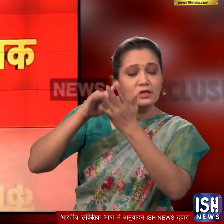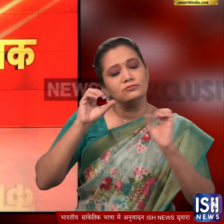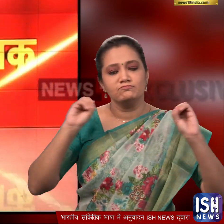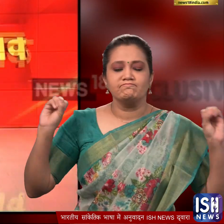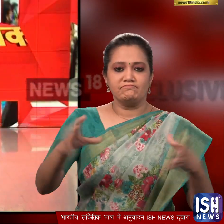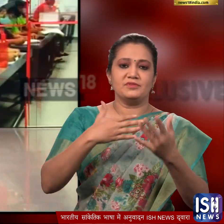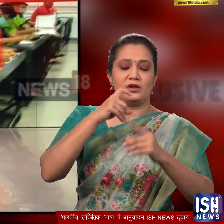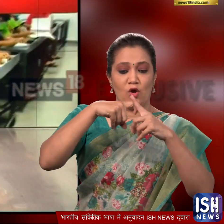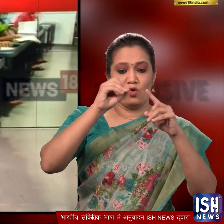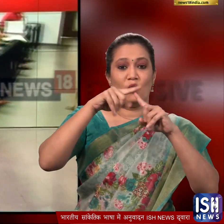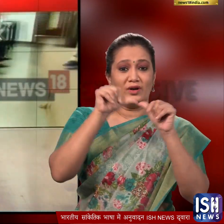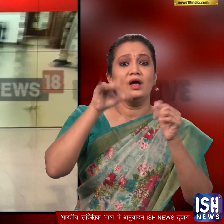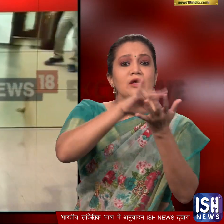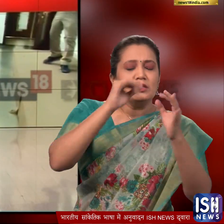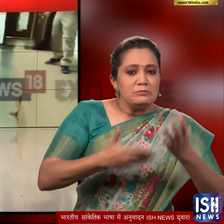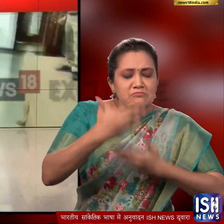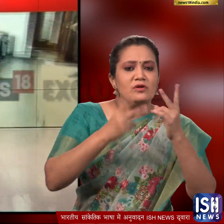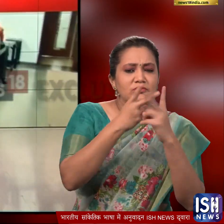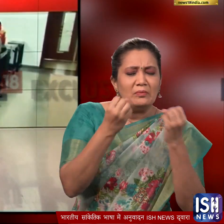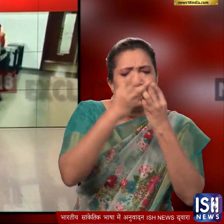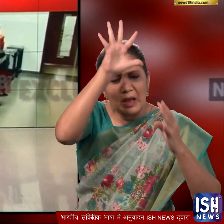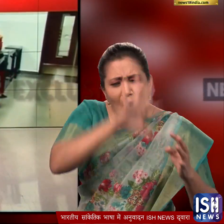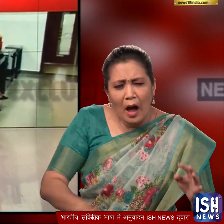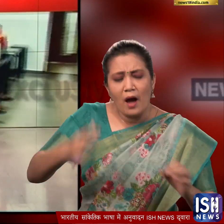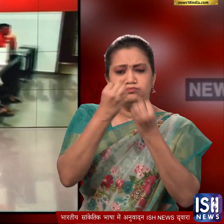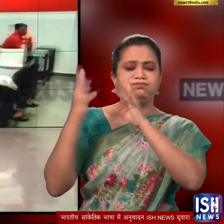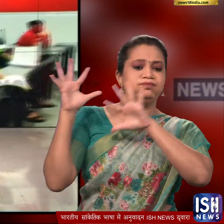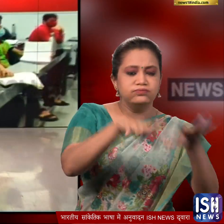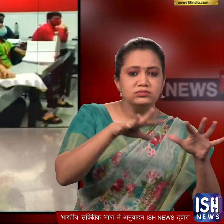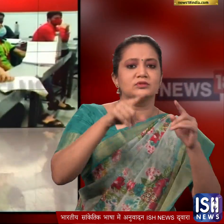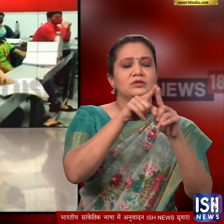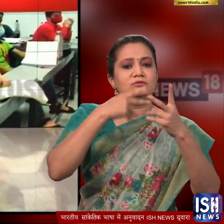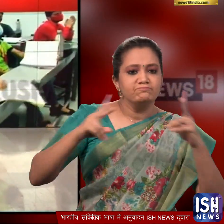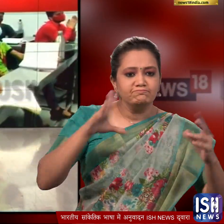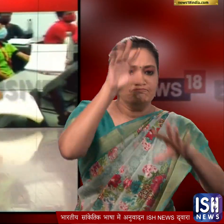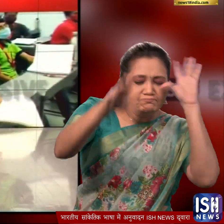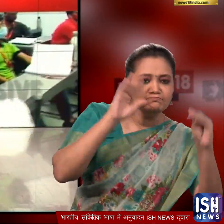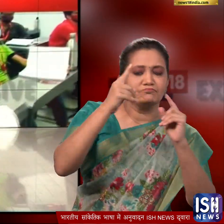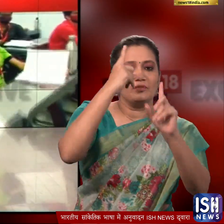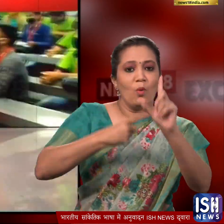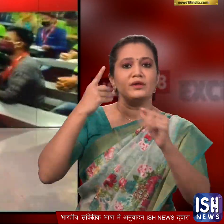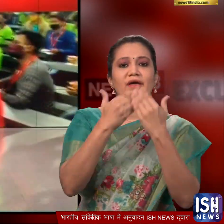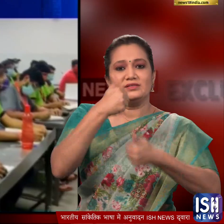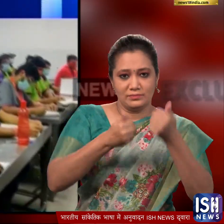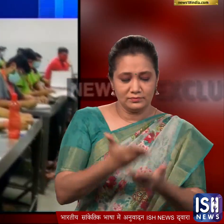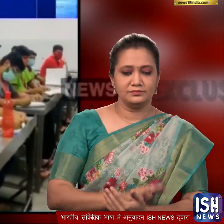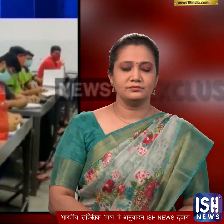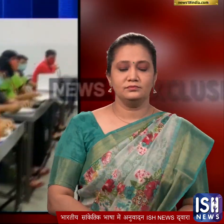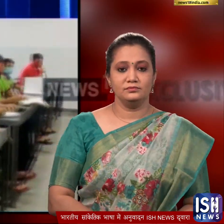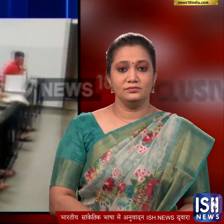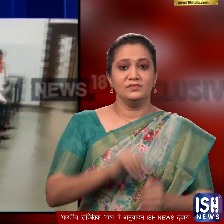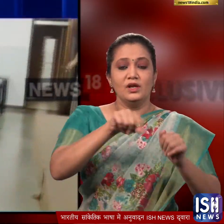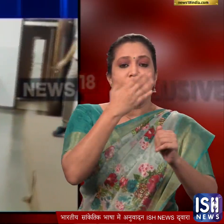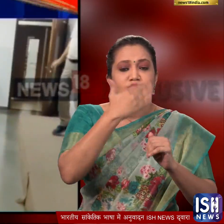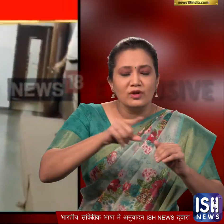हो गई। कोटा को देश का कोचिंग हब कहा जाता है, जहां हर साल देश भर से लाखों छात्र तैयारी करने के लिए आते हैं। और